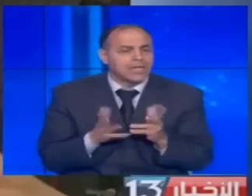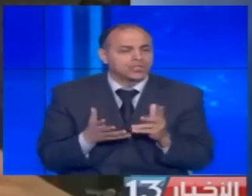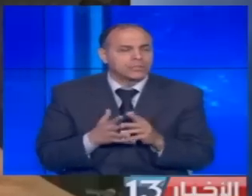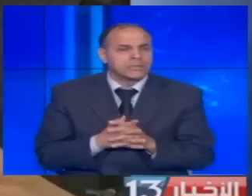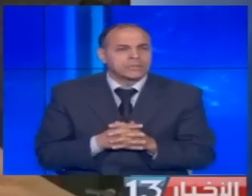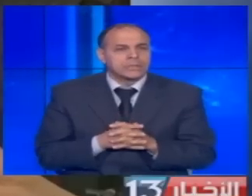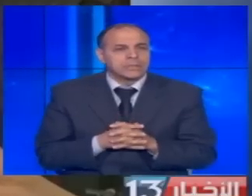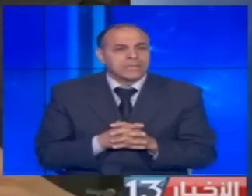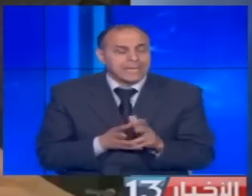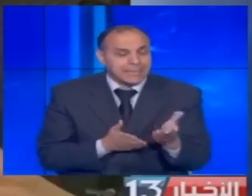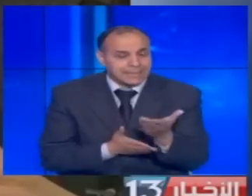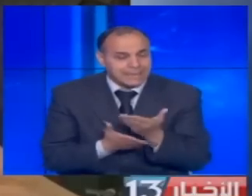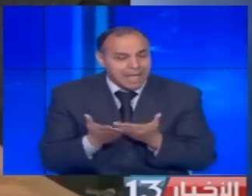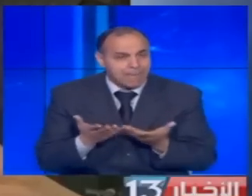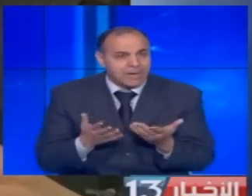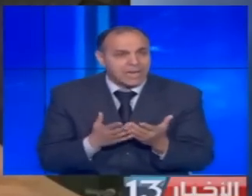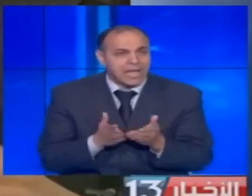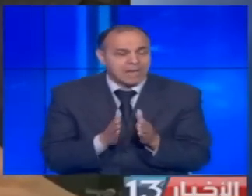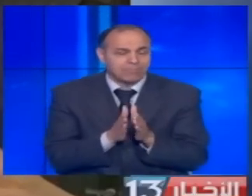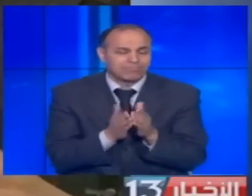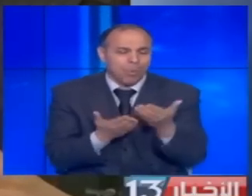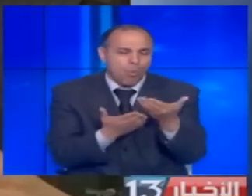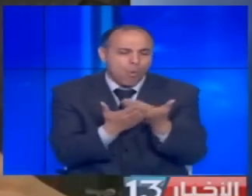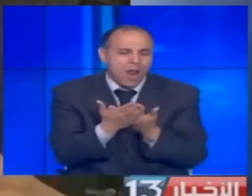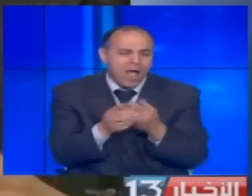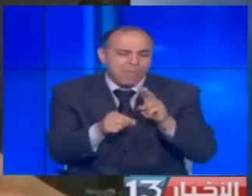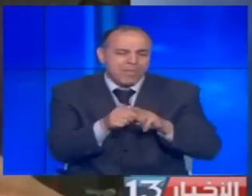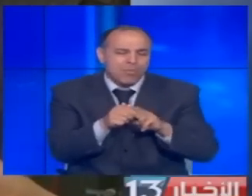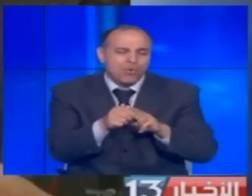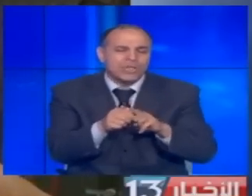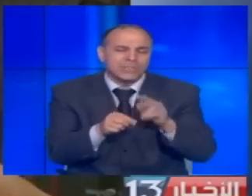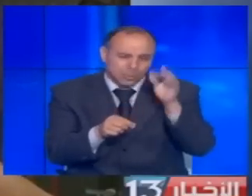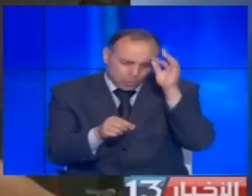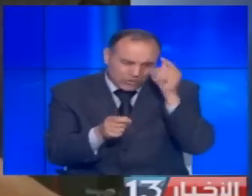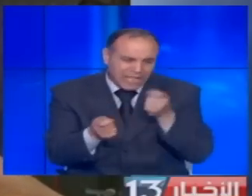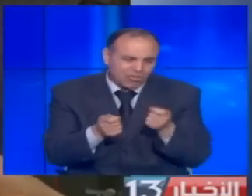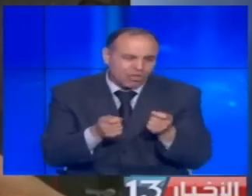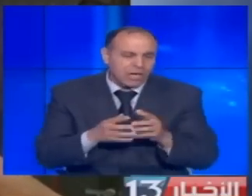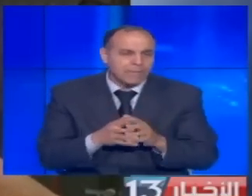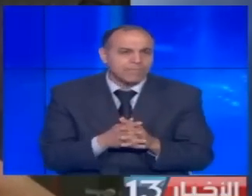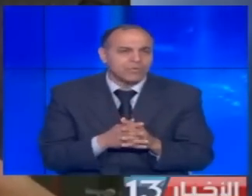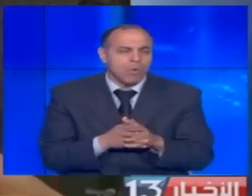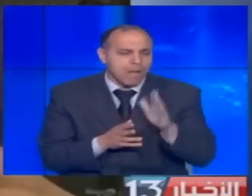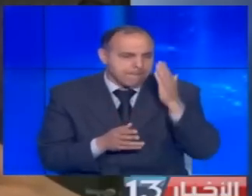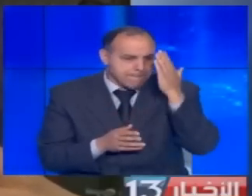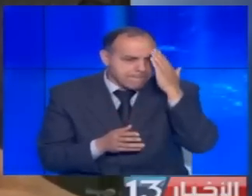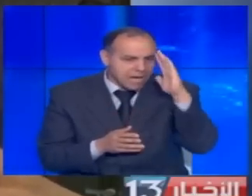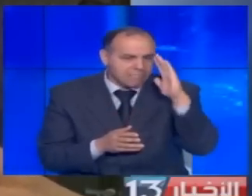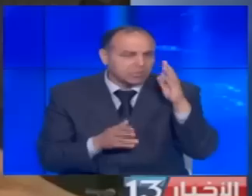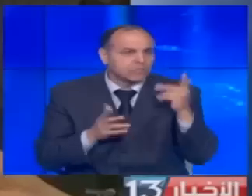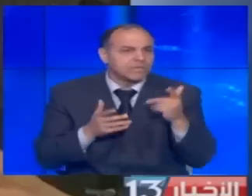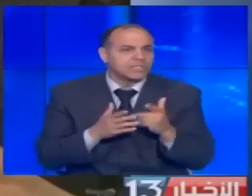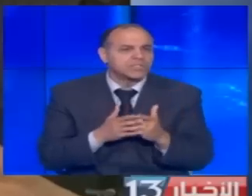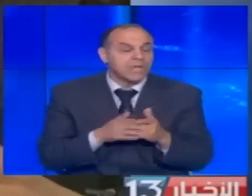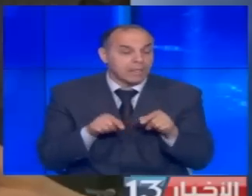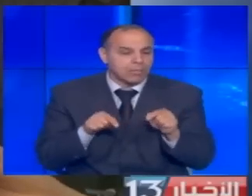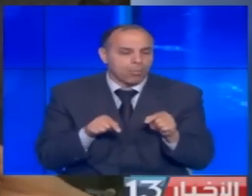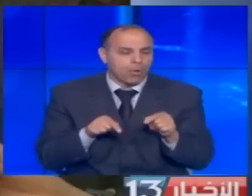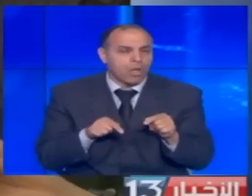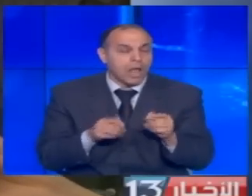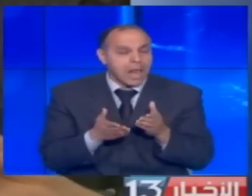التعامل مع السجل التجاري اه التونسي ومعرفه معرفه الوضع